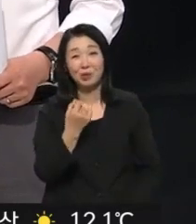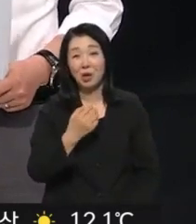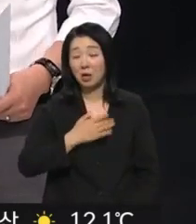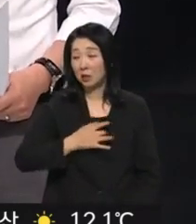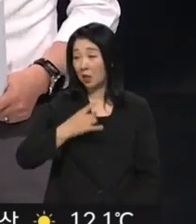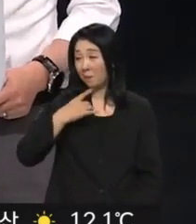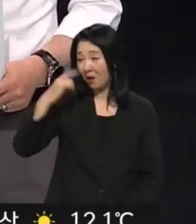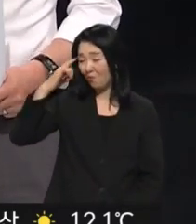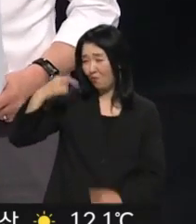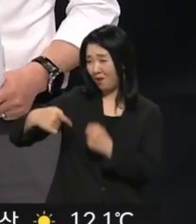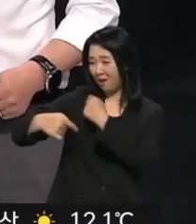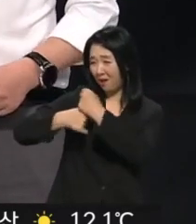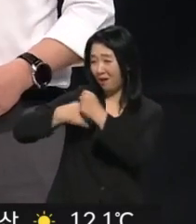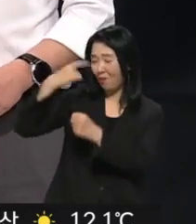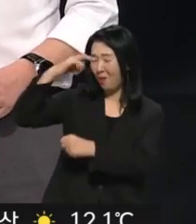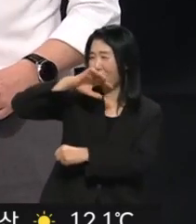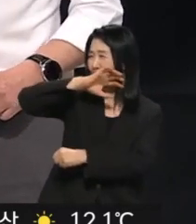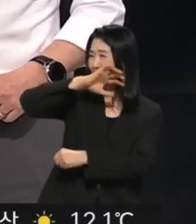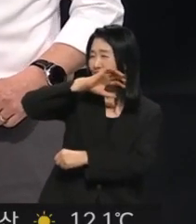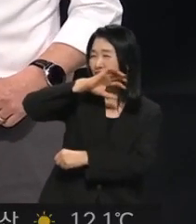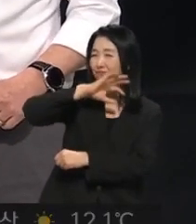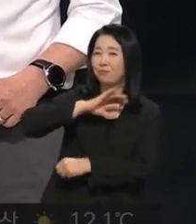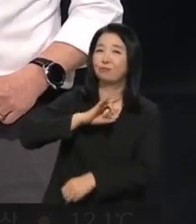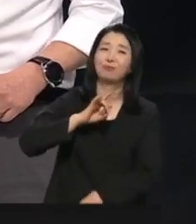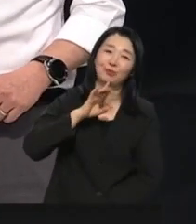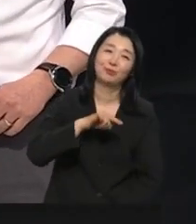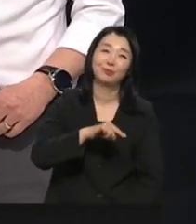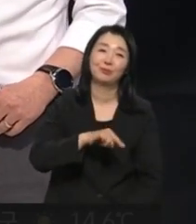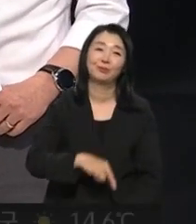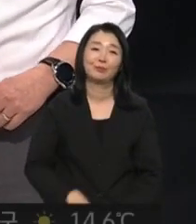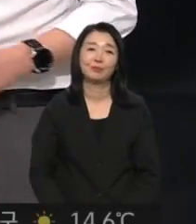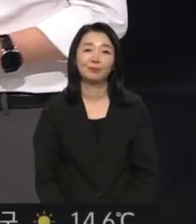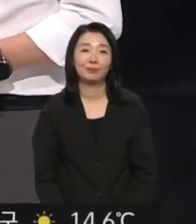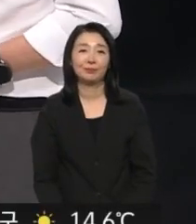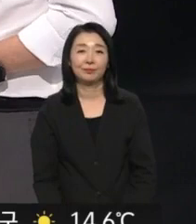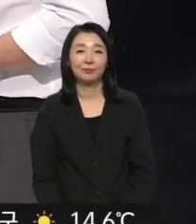가지고 그러느냐, 항변밖에는 선택의 여지가 없는 듯합니다.